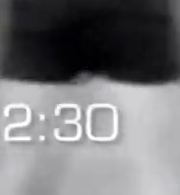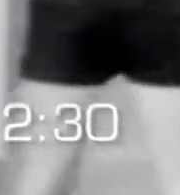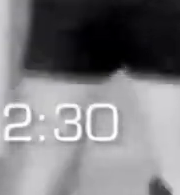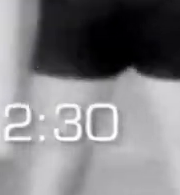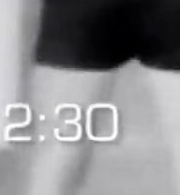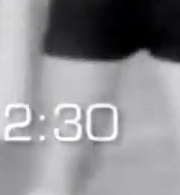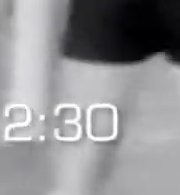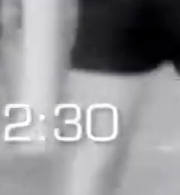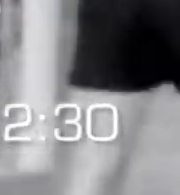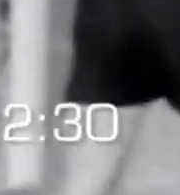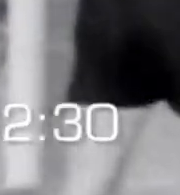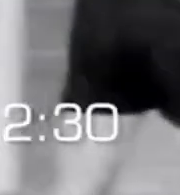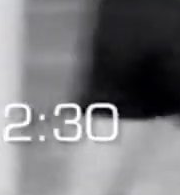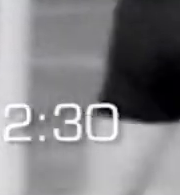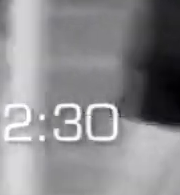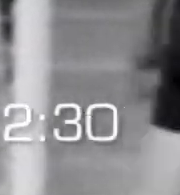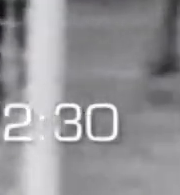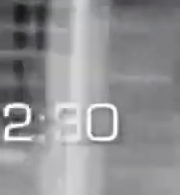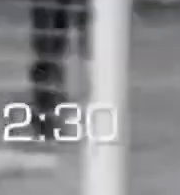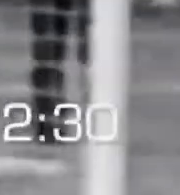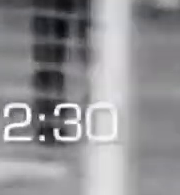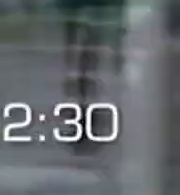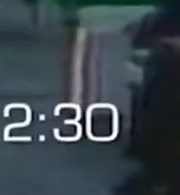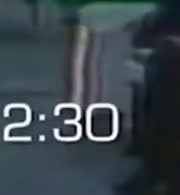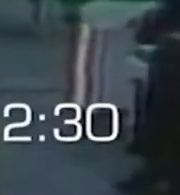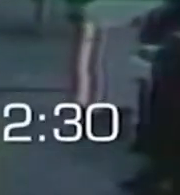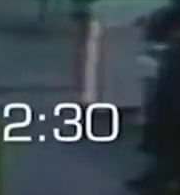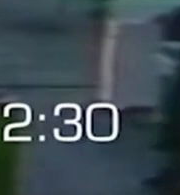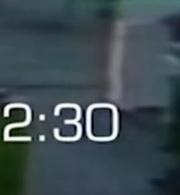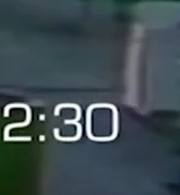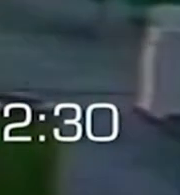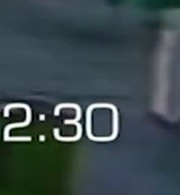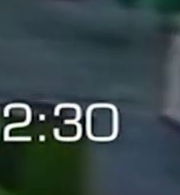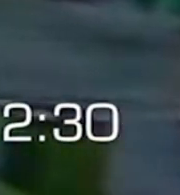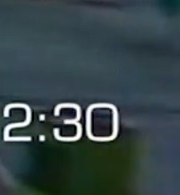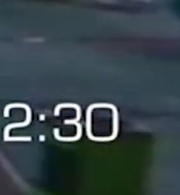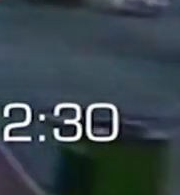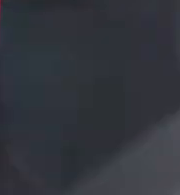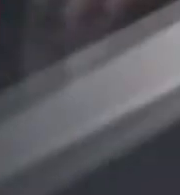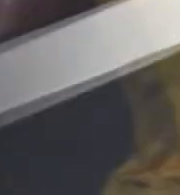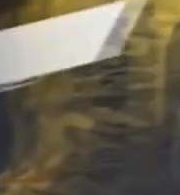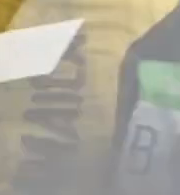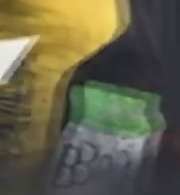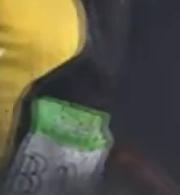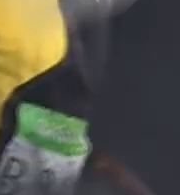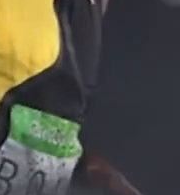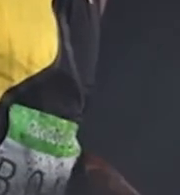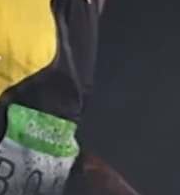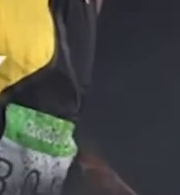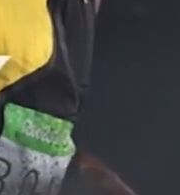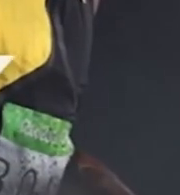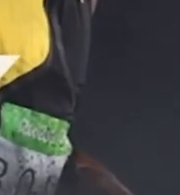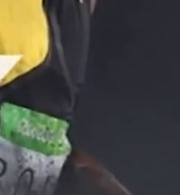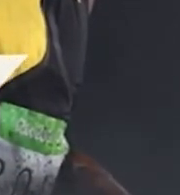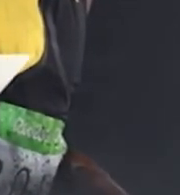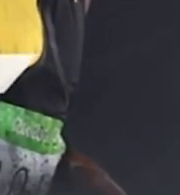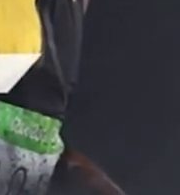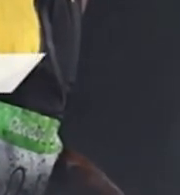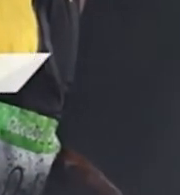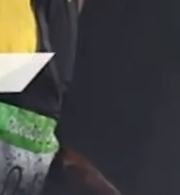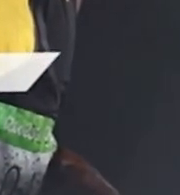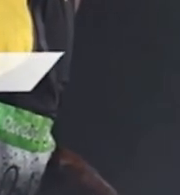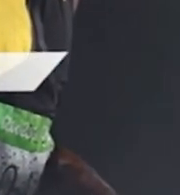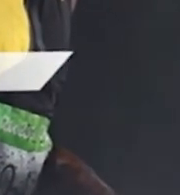ნოდარ ახალკაცის კარიერისა და ცხოვრების უცნობ ისტორიებზე ისაუბრებენ. საფეხბურთო ტაიმაუტი 27 თებერვალს 12 საათსა